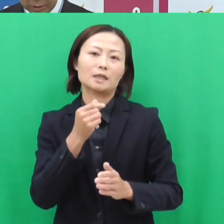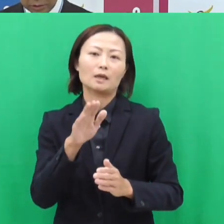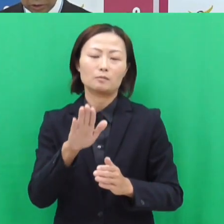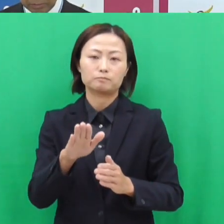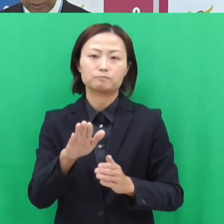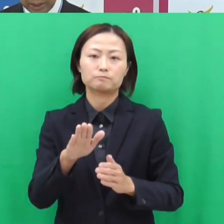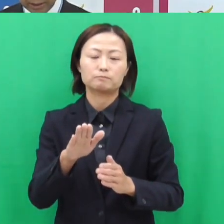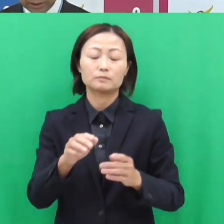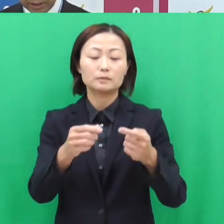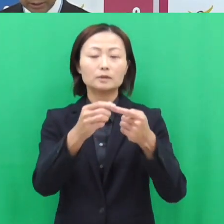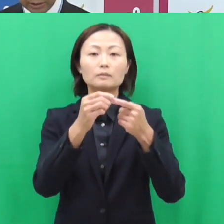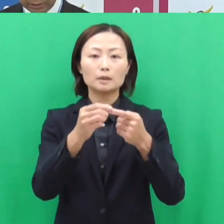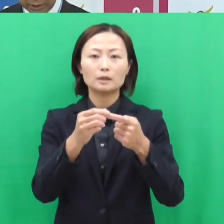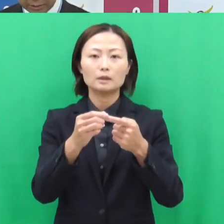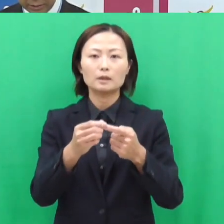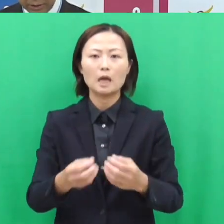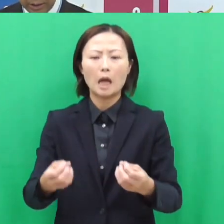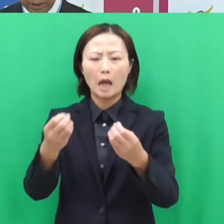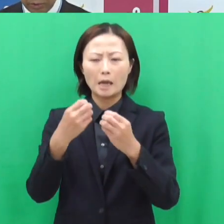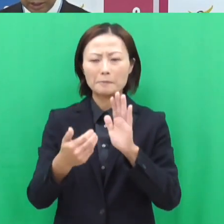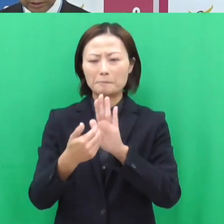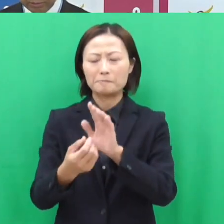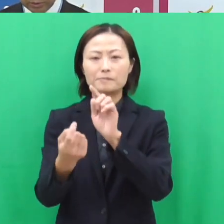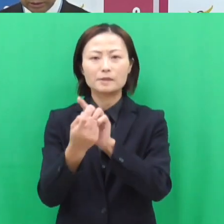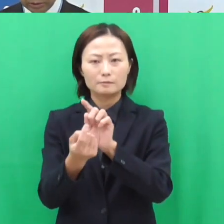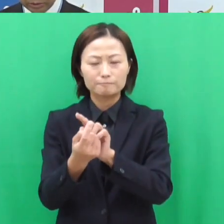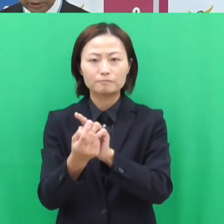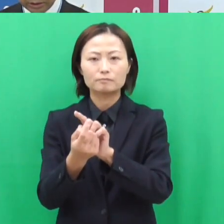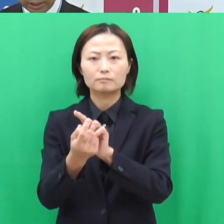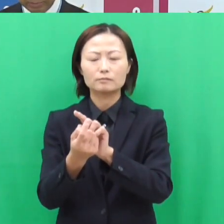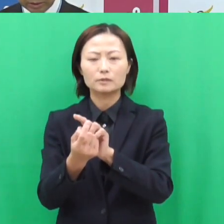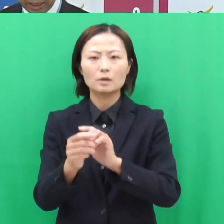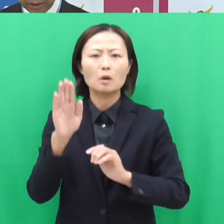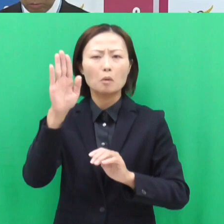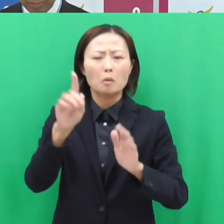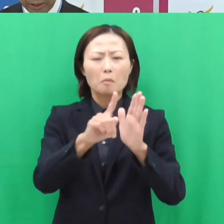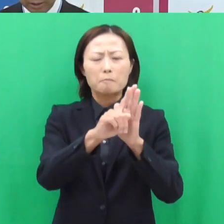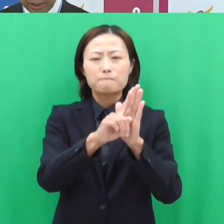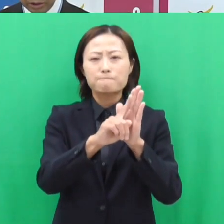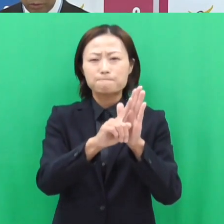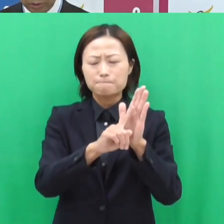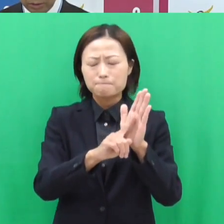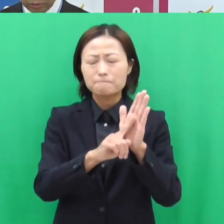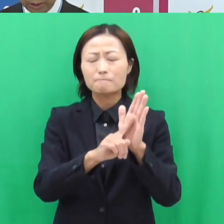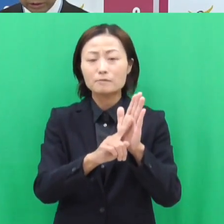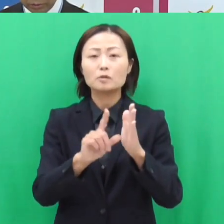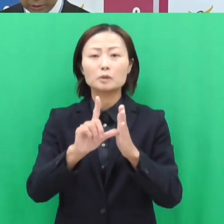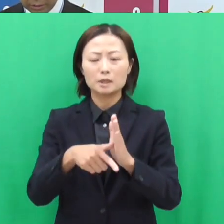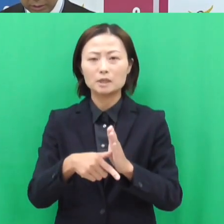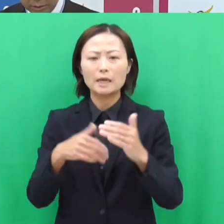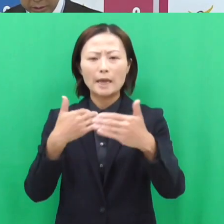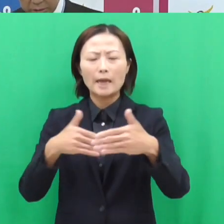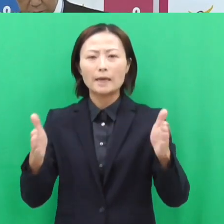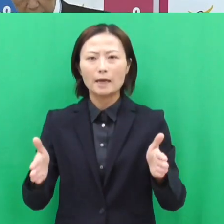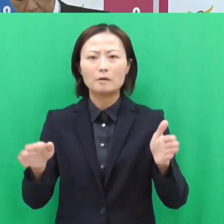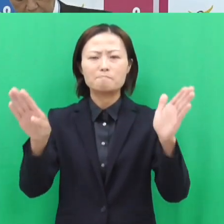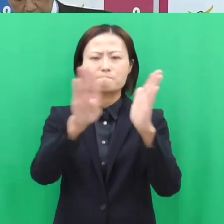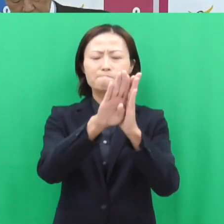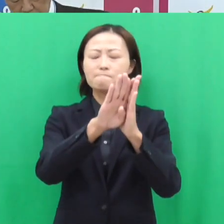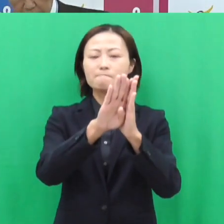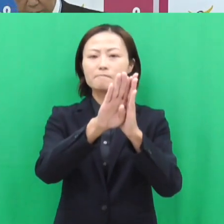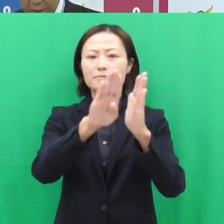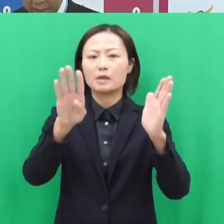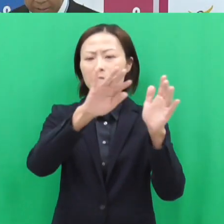1つ目は感染対策ですこれが寒くなってくる季節でありますがこまめに環境を行うことが必要です